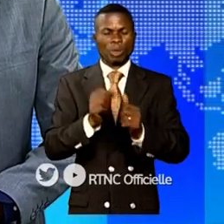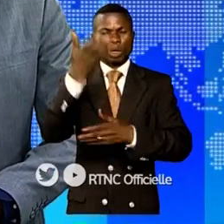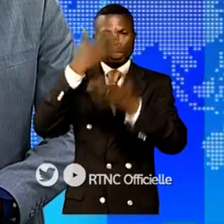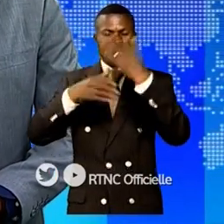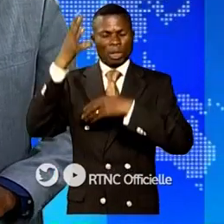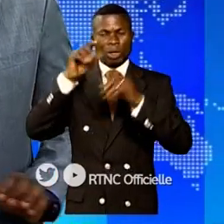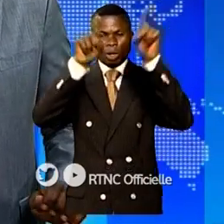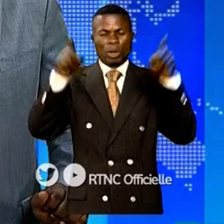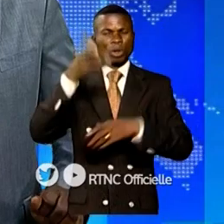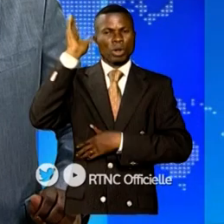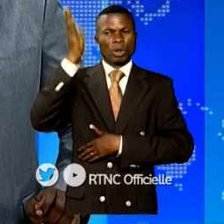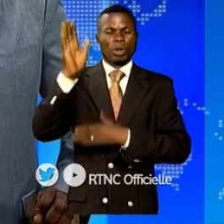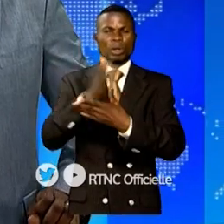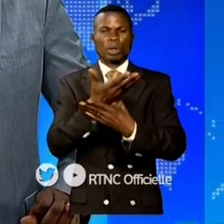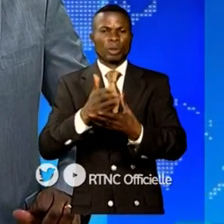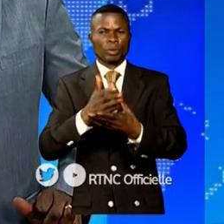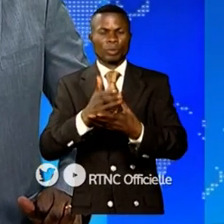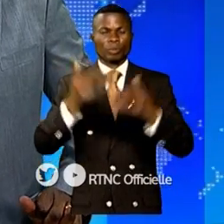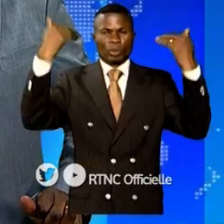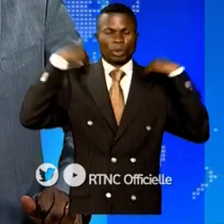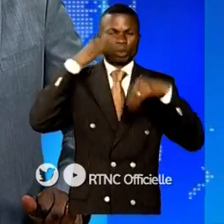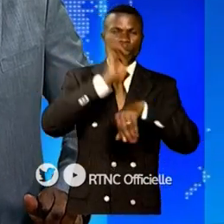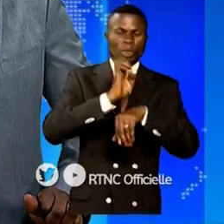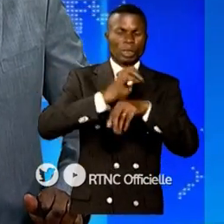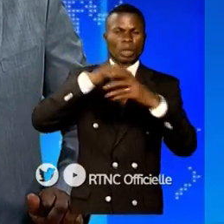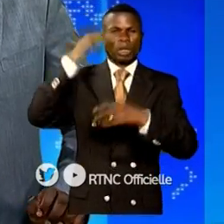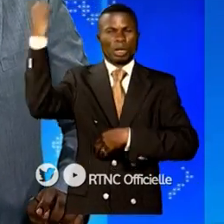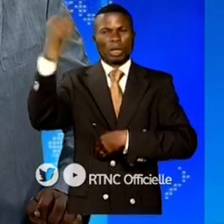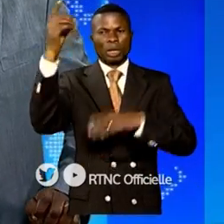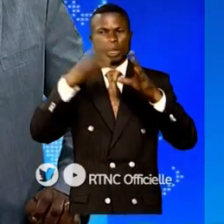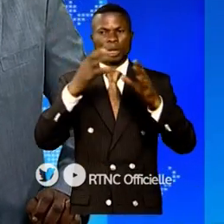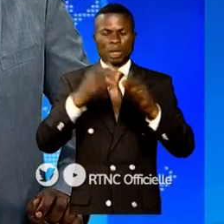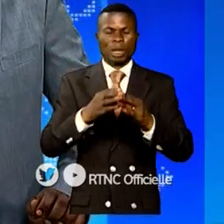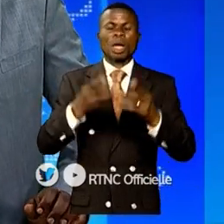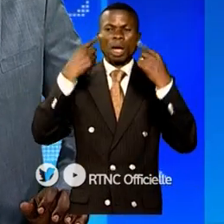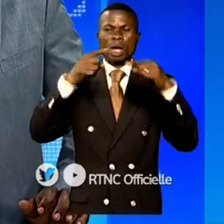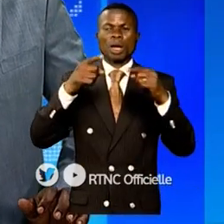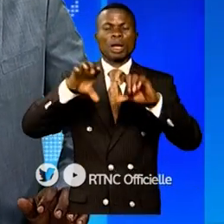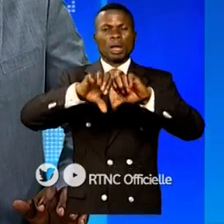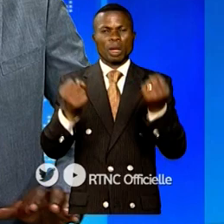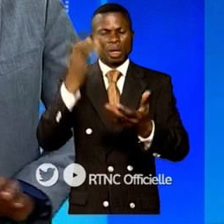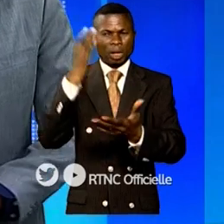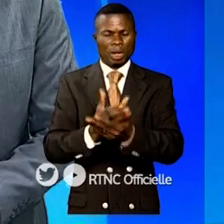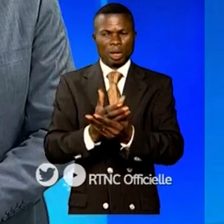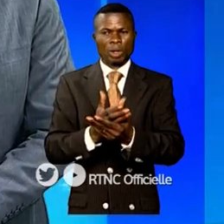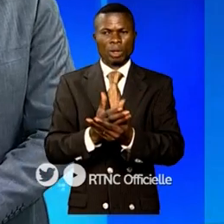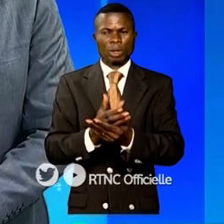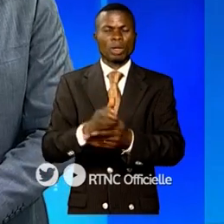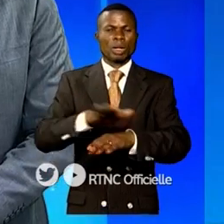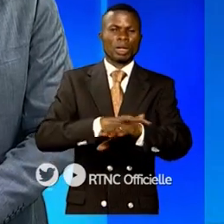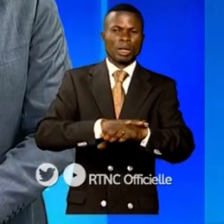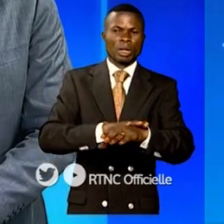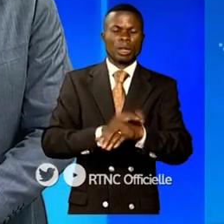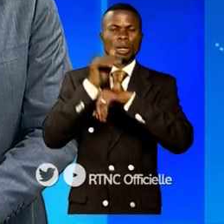par visioconférence entre les leaders religieux du monde, avec à la clé cet appel à briser les barrières raciales et